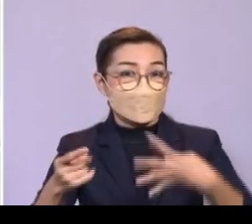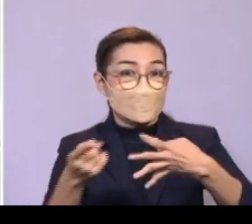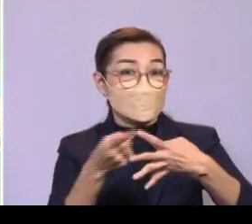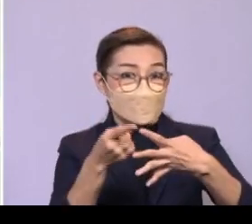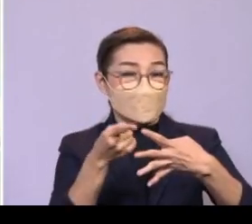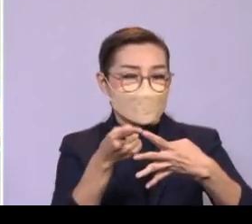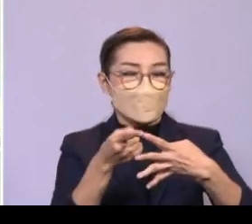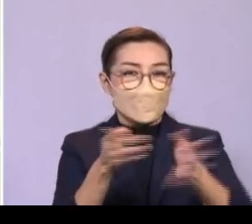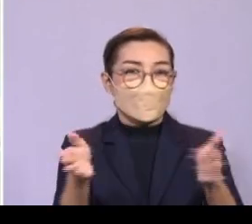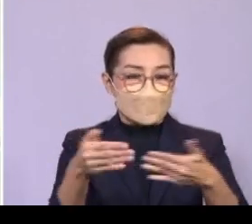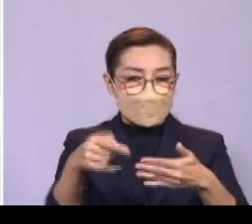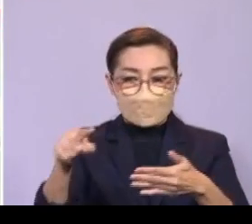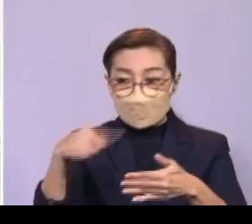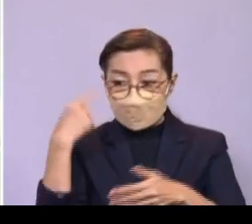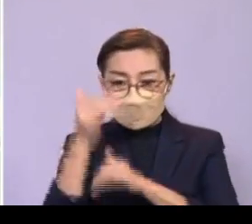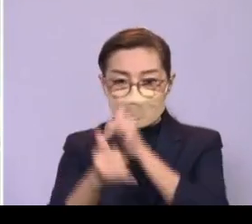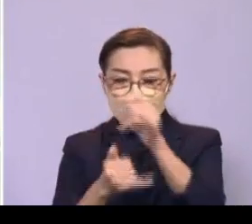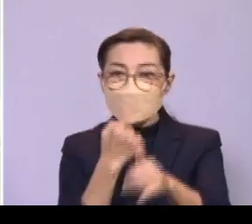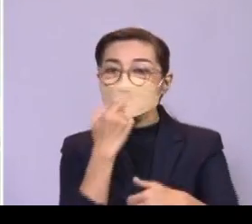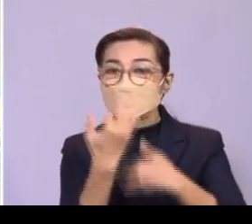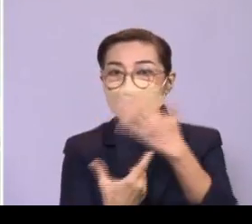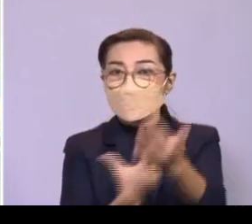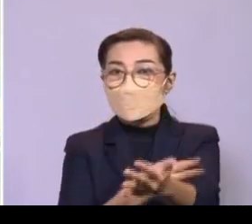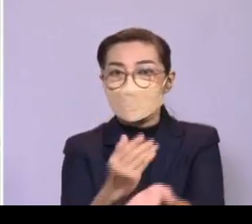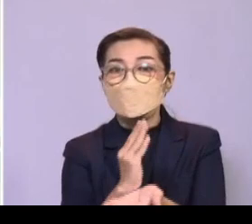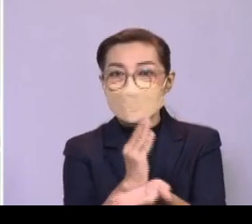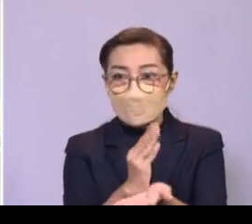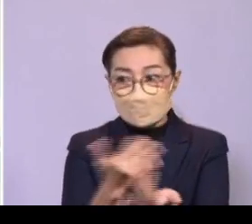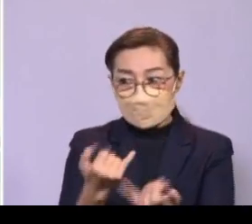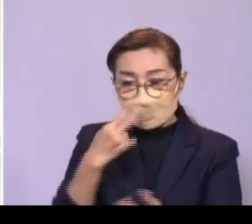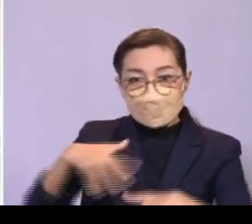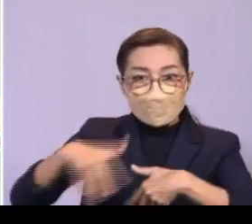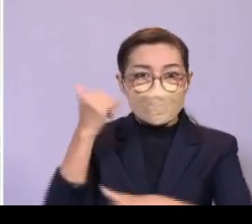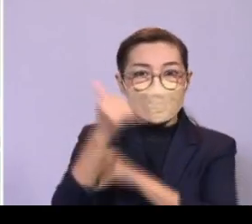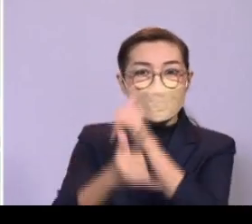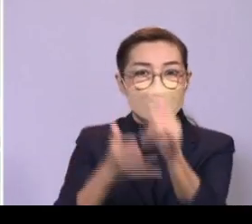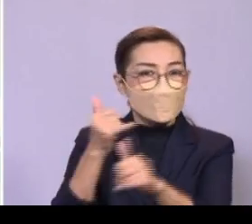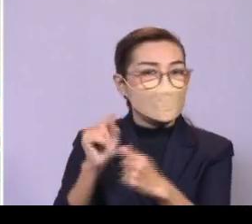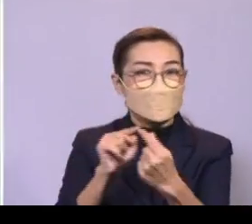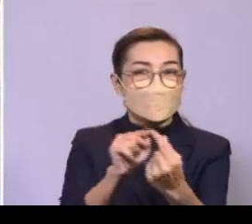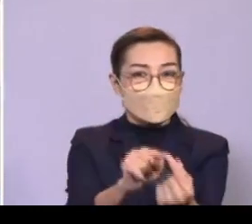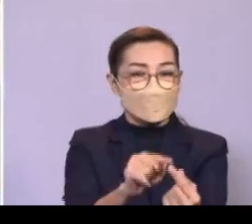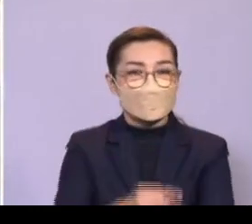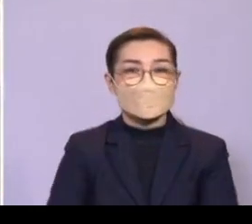บาดเจ็บจากเหตุการณ์ยิงครับซึ่งตอนนี้ก็ยังคงมีคนเข้ามาอย่างต่อเนื่องครับ